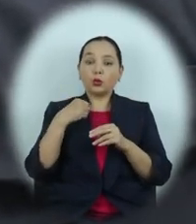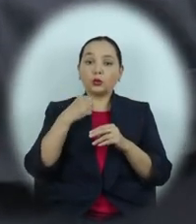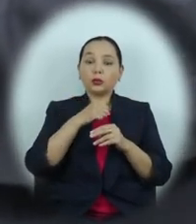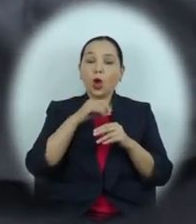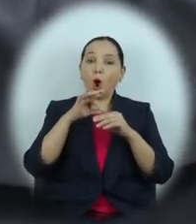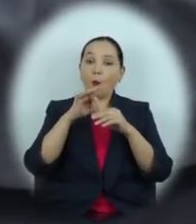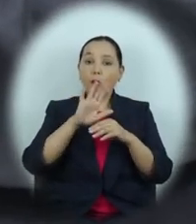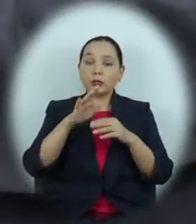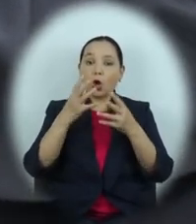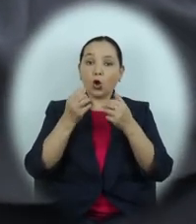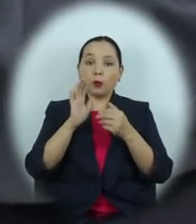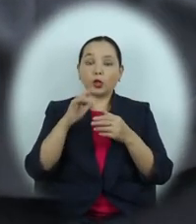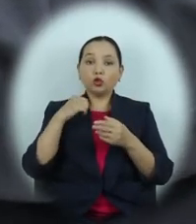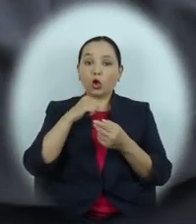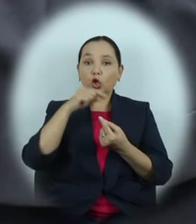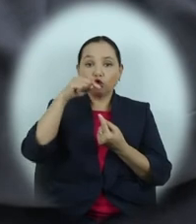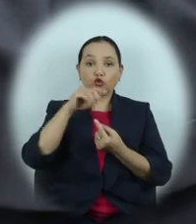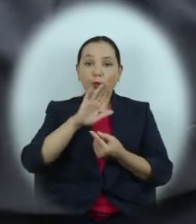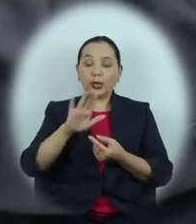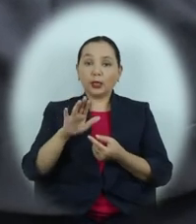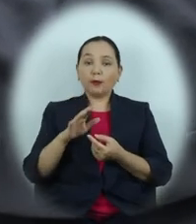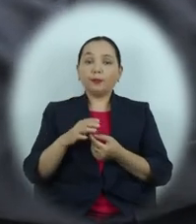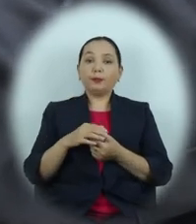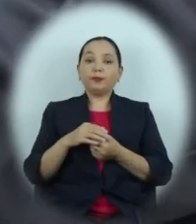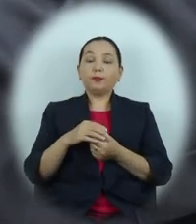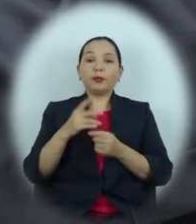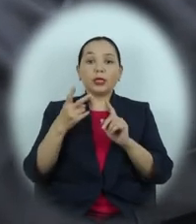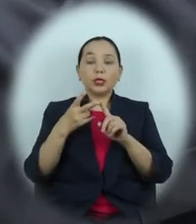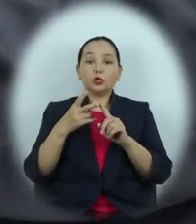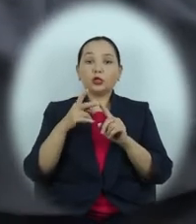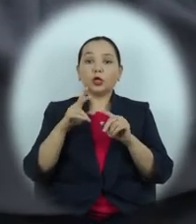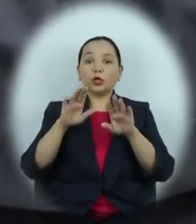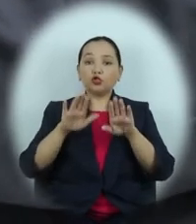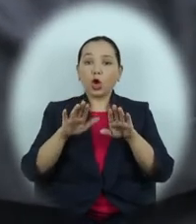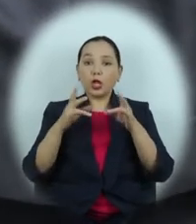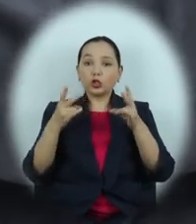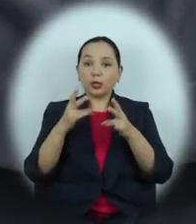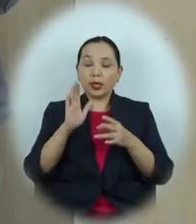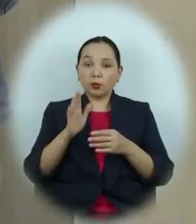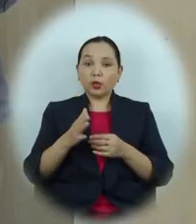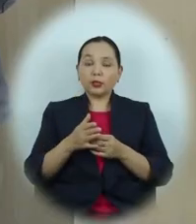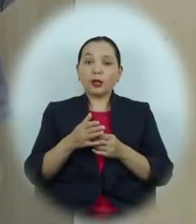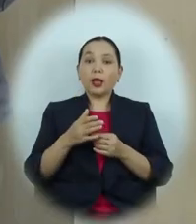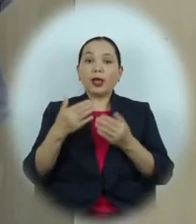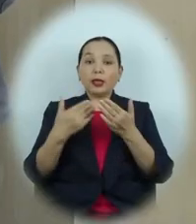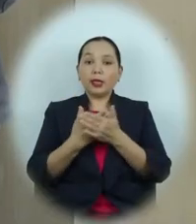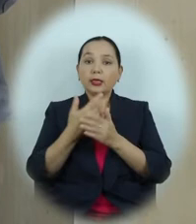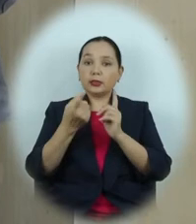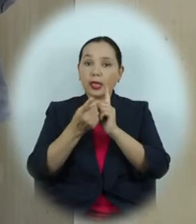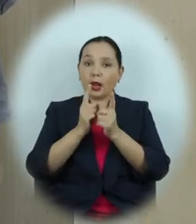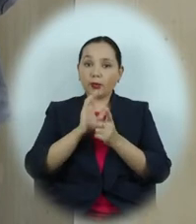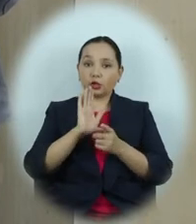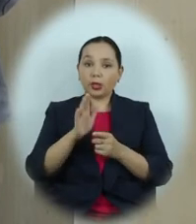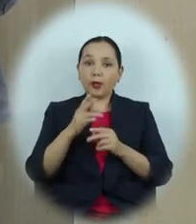olib bormasdan oladigan bo'lsak, joyiga tushmaydi. Birinchidan, ikkinchidan joyiga joylashish kerak bu narsamiz. Yangisiga